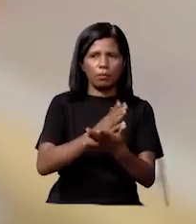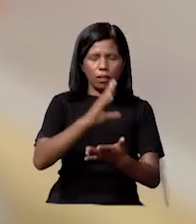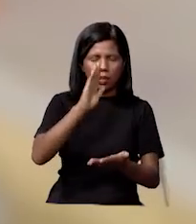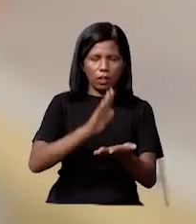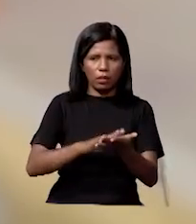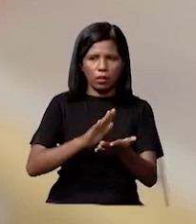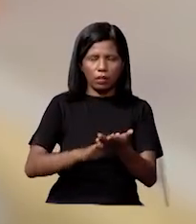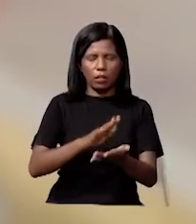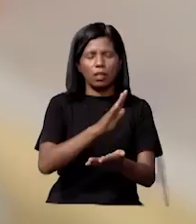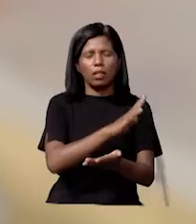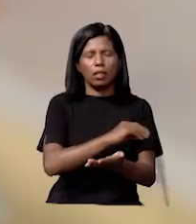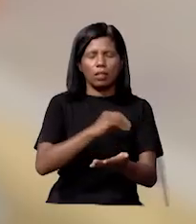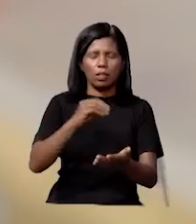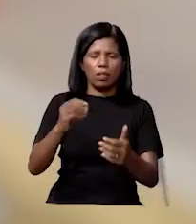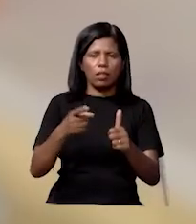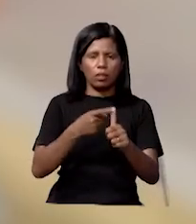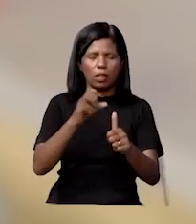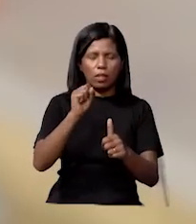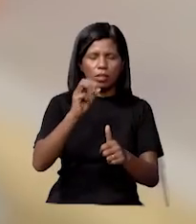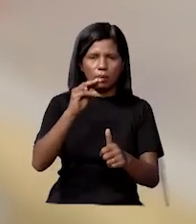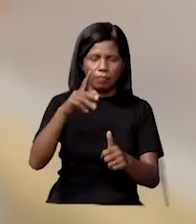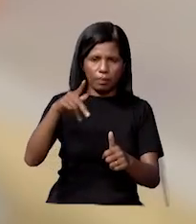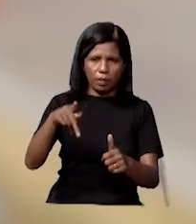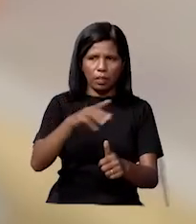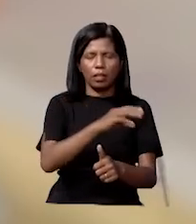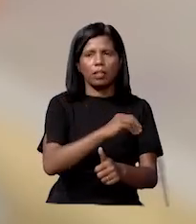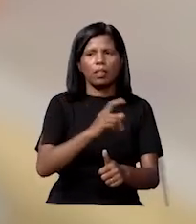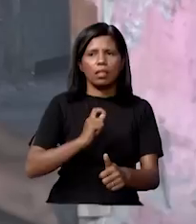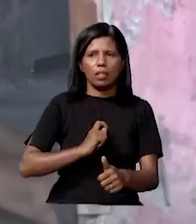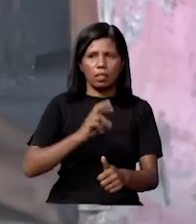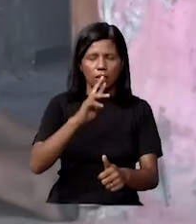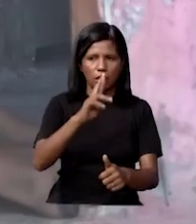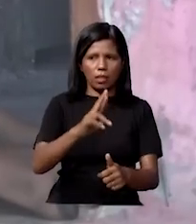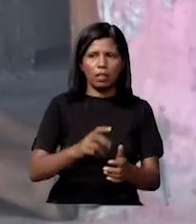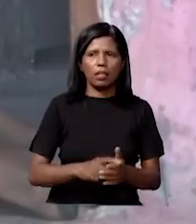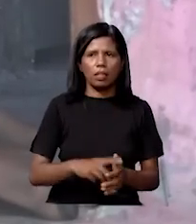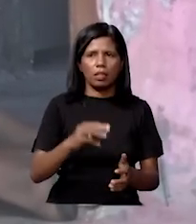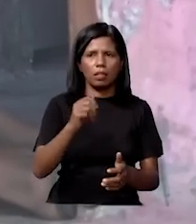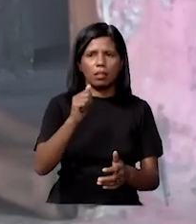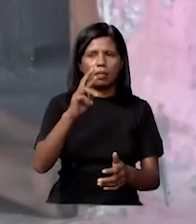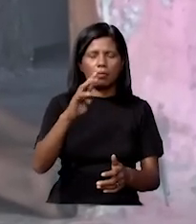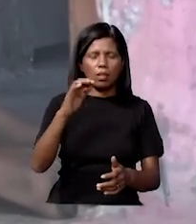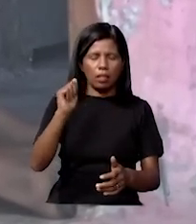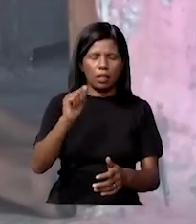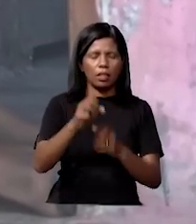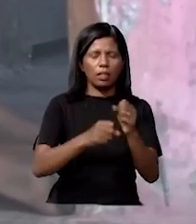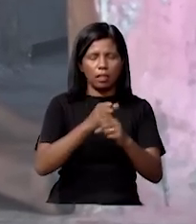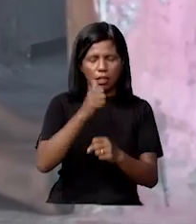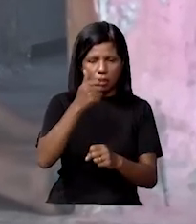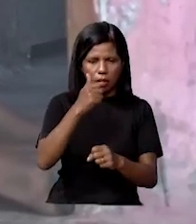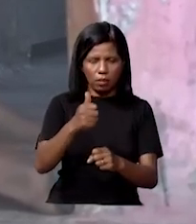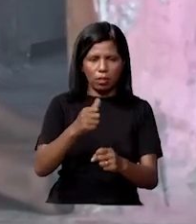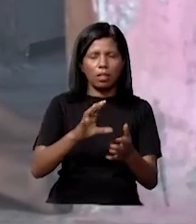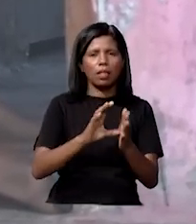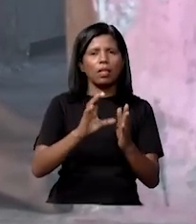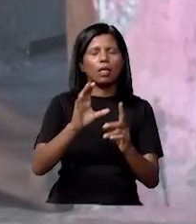skola ensino basiku primeiro segundo siklu numero hat tibar. Maia Saldanha tinang sanulu segundo ano,